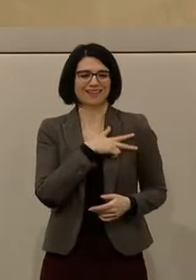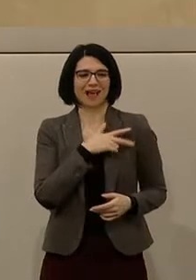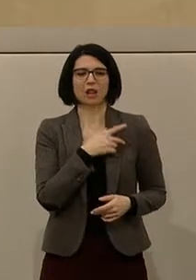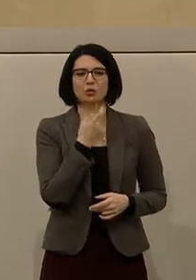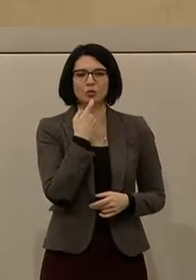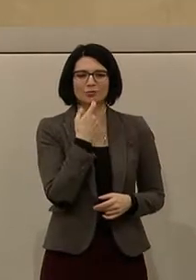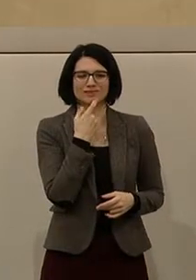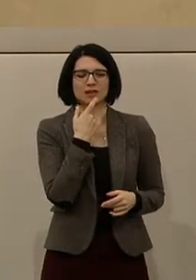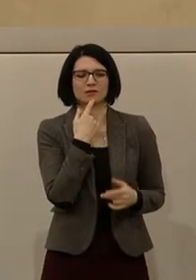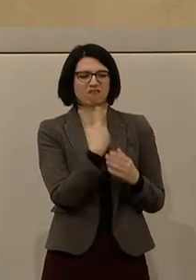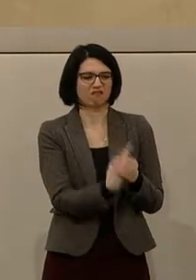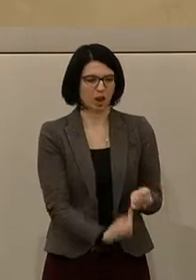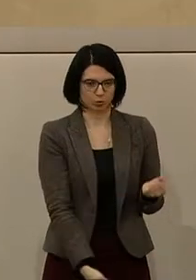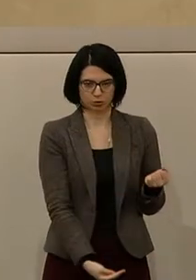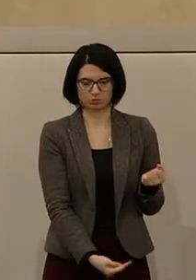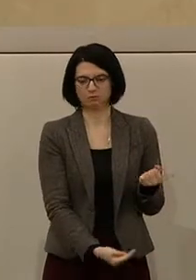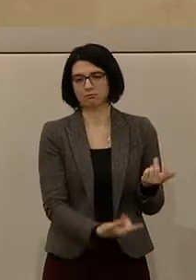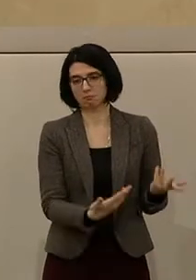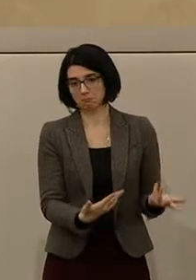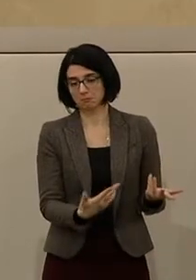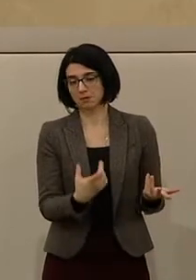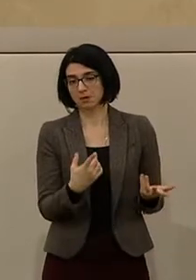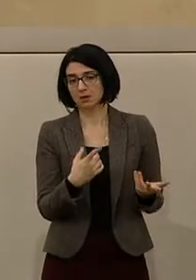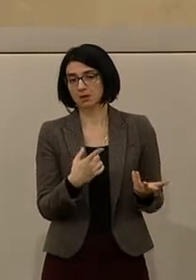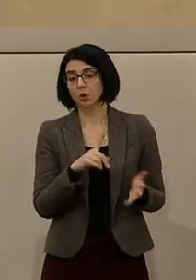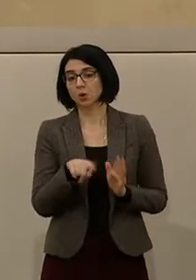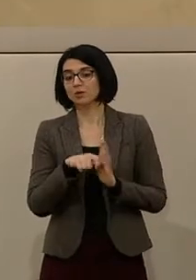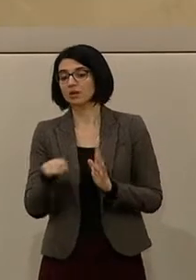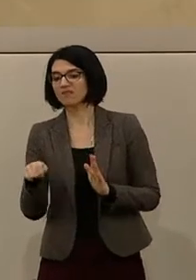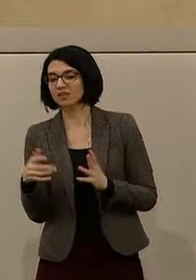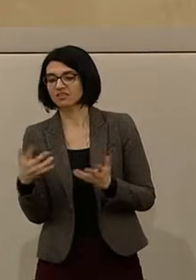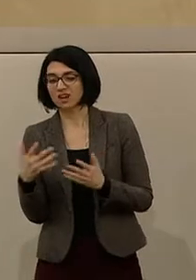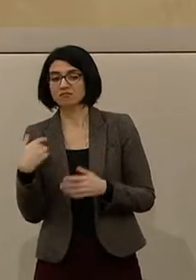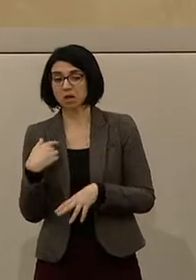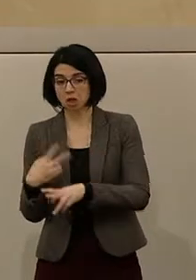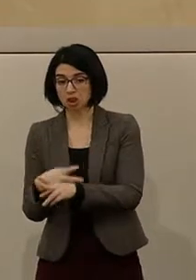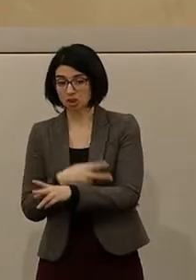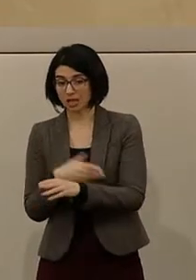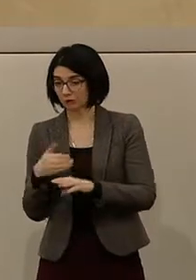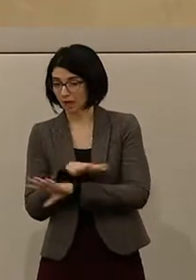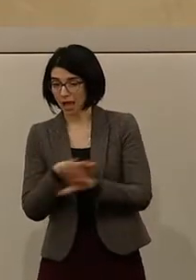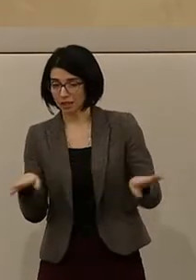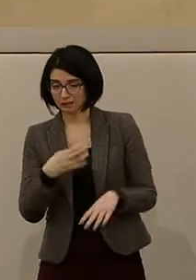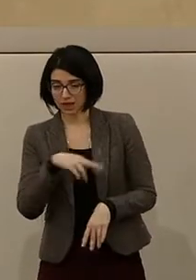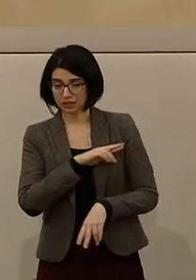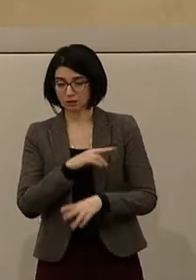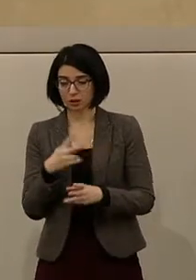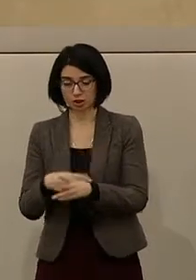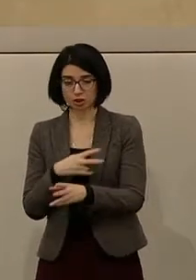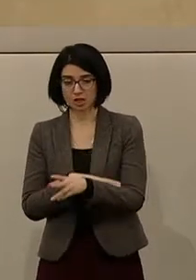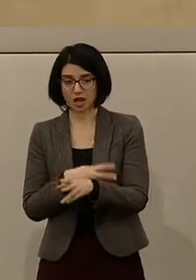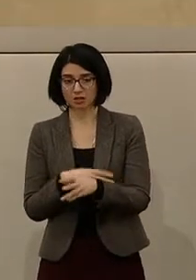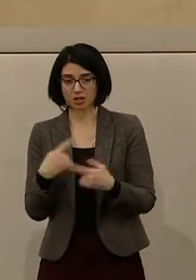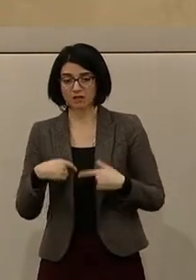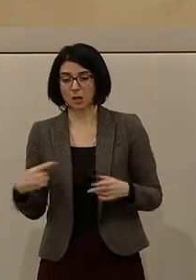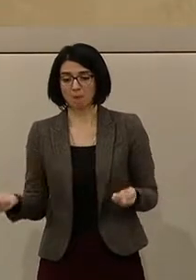Real-Substanzverlust. Die Schlussfolgerung daraus, dass der Staat für alles und jedes zuständig ist und der Staat jetzt sich zurückziehen